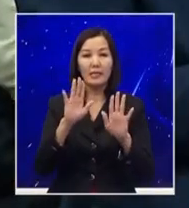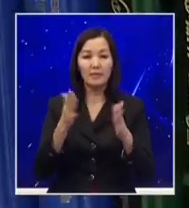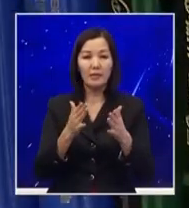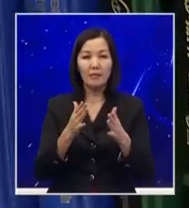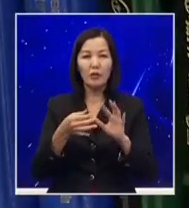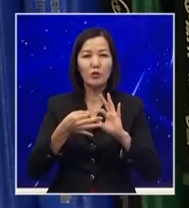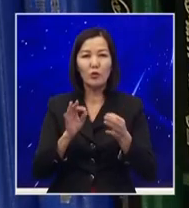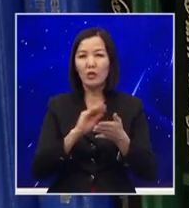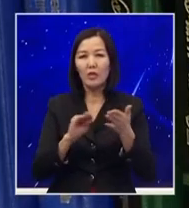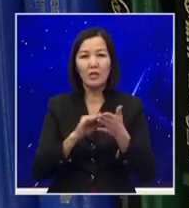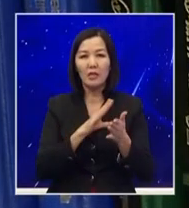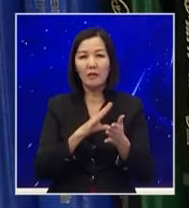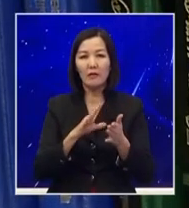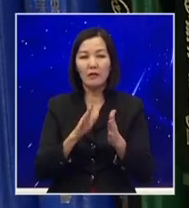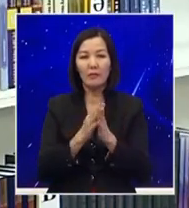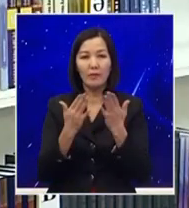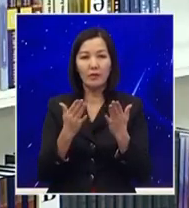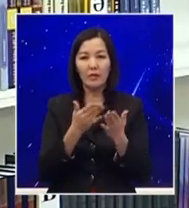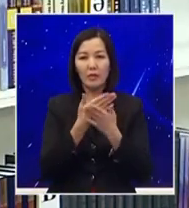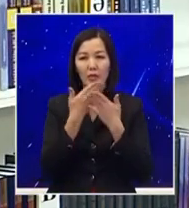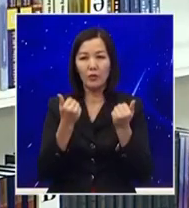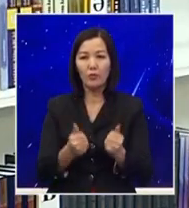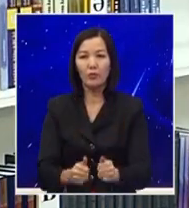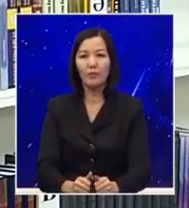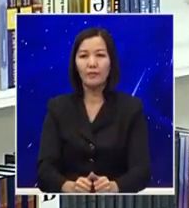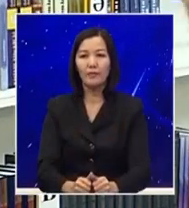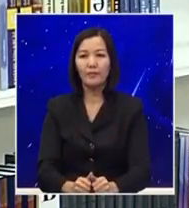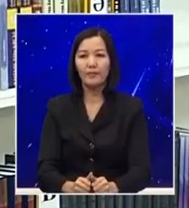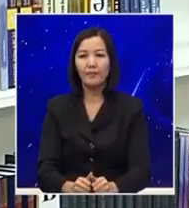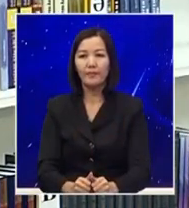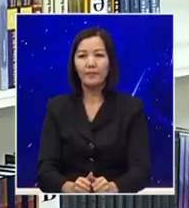четко зафиксированы ни в одном источнике.